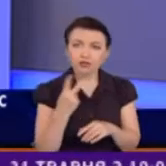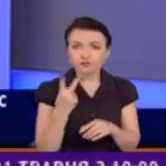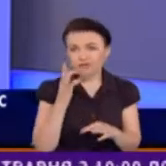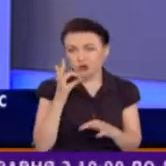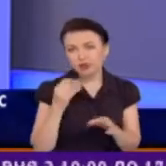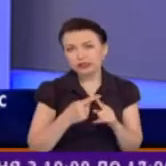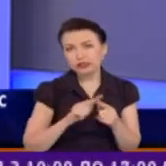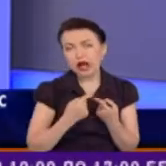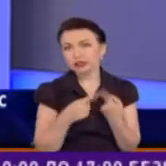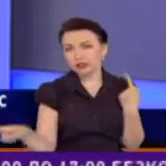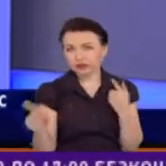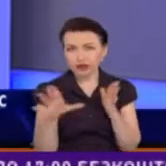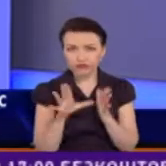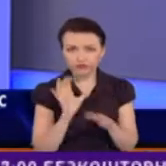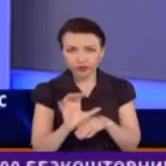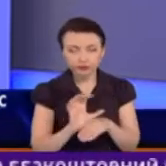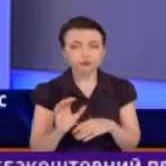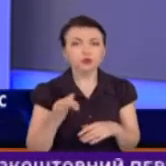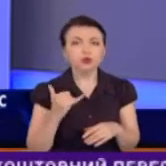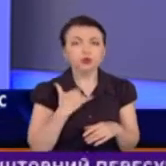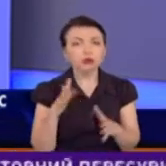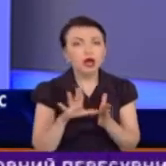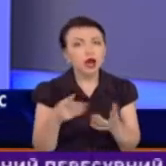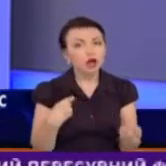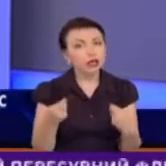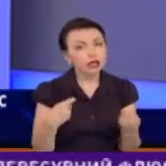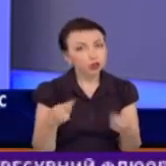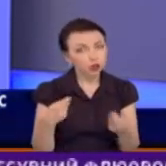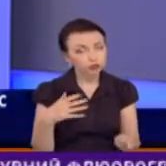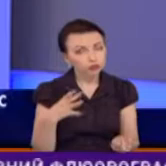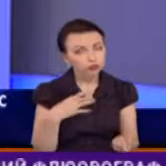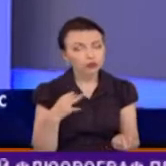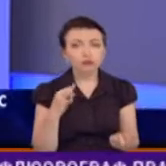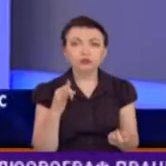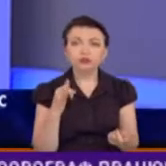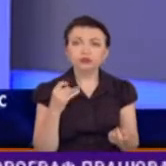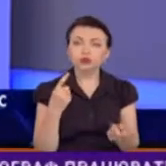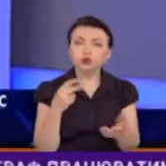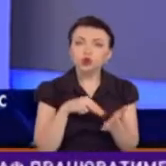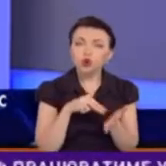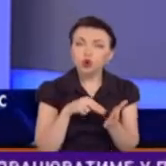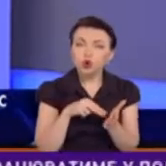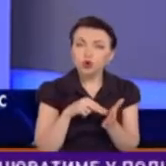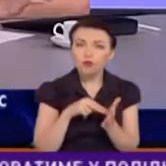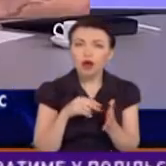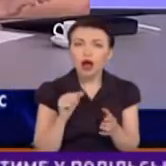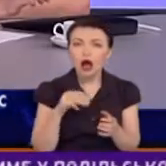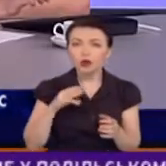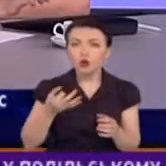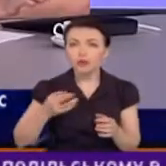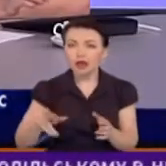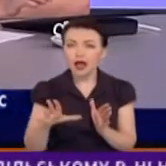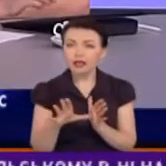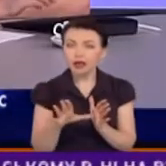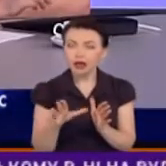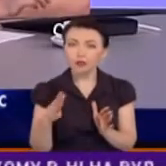енергетика. Потім у нас був енергоринок. Тому що за собівартістю атомна енергія, за уявою нашого регулятора,